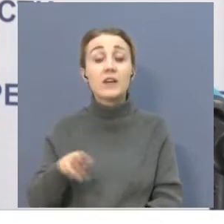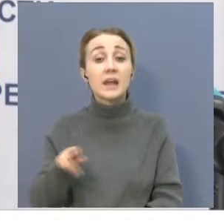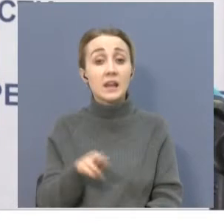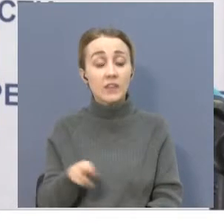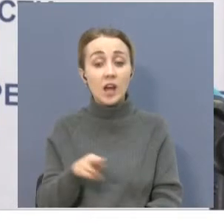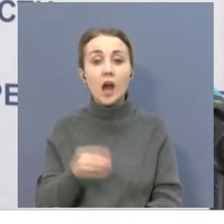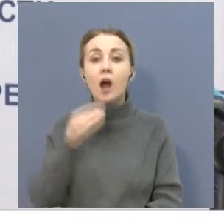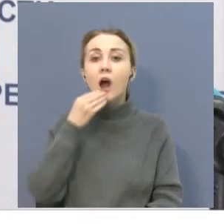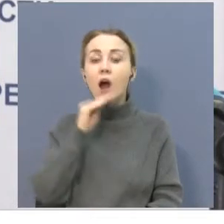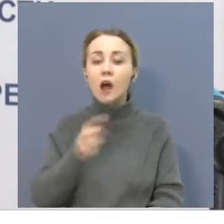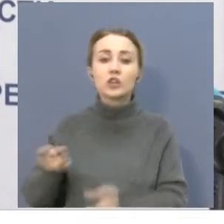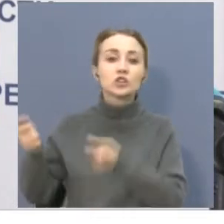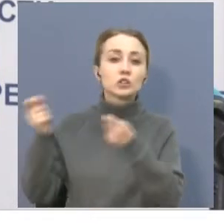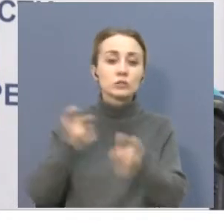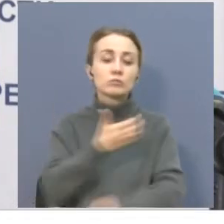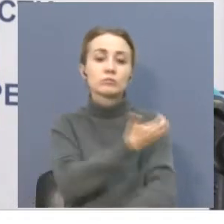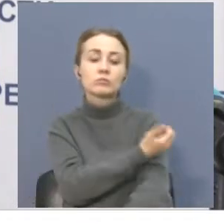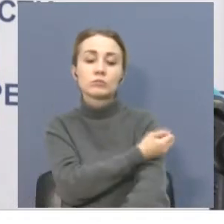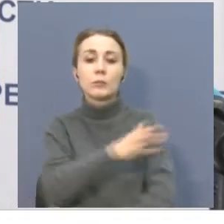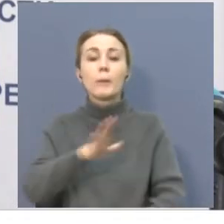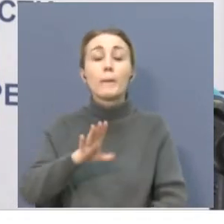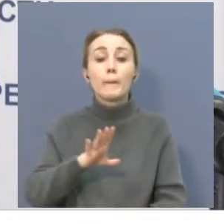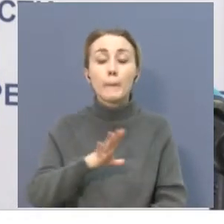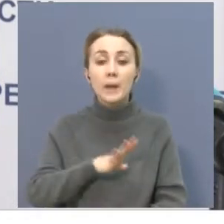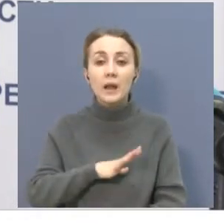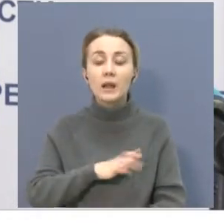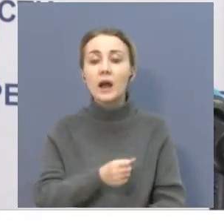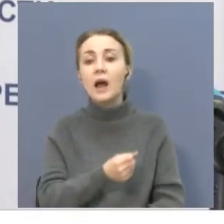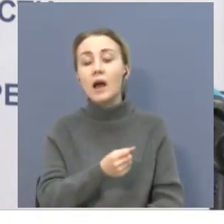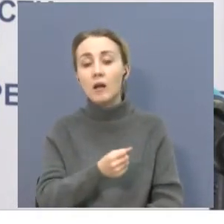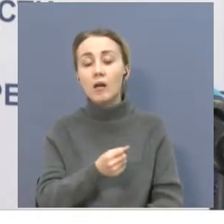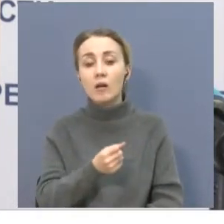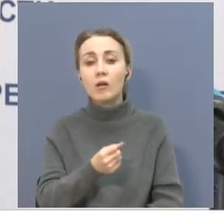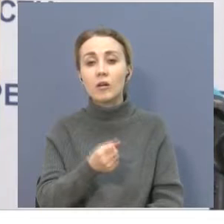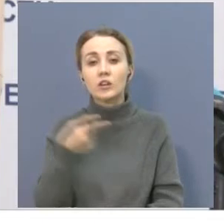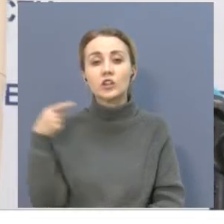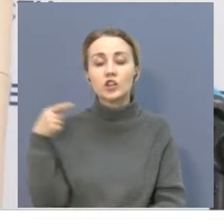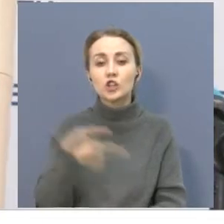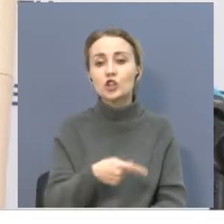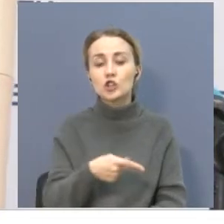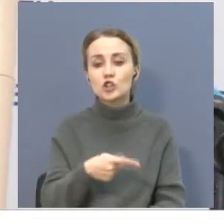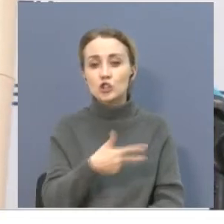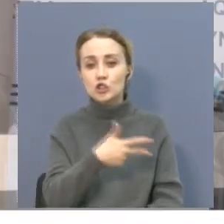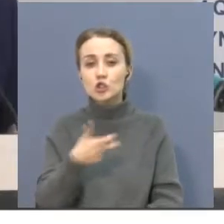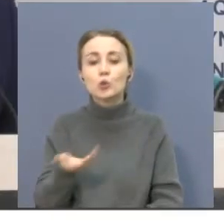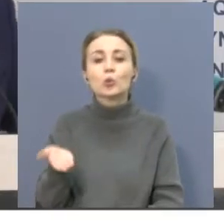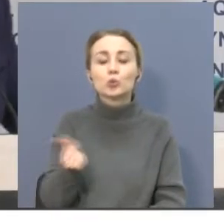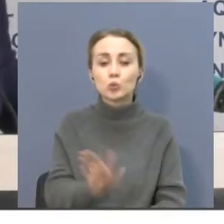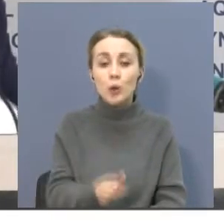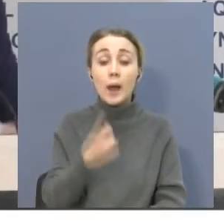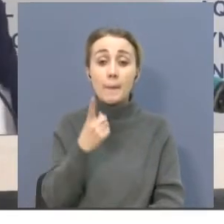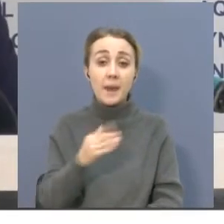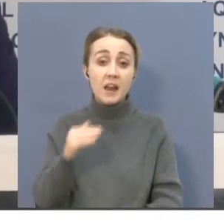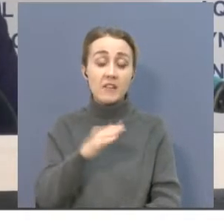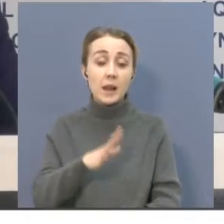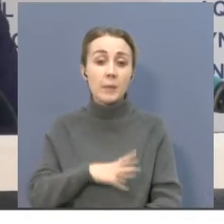Бүгінгі мысалы күнімізге 46 адам неден шықты, ауруханалардан шықты, 30 адам ауруханаға жатқызды. Бүгінге